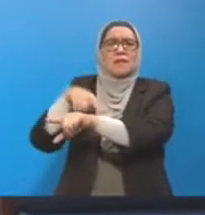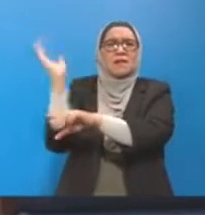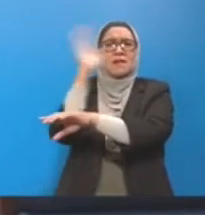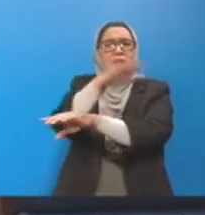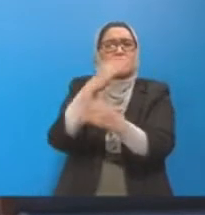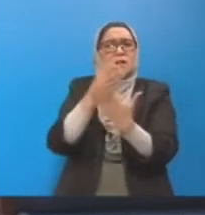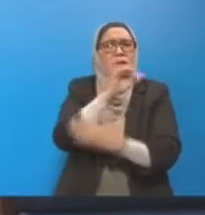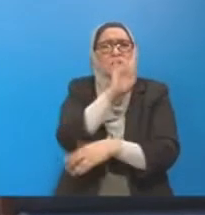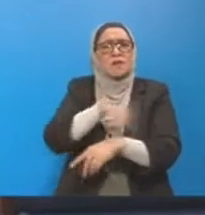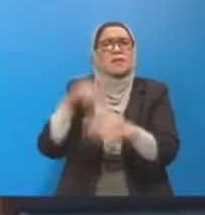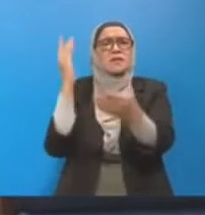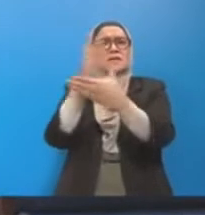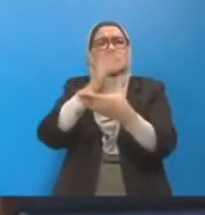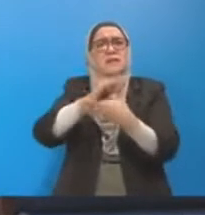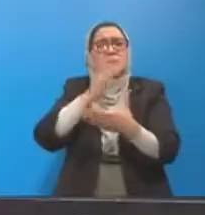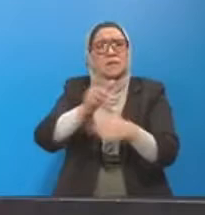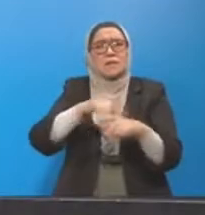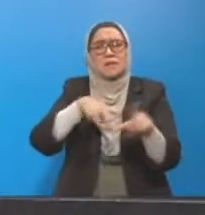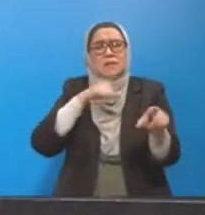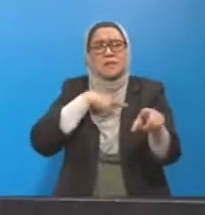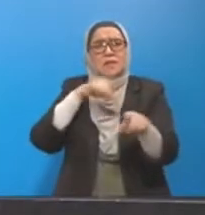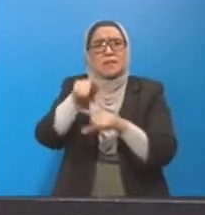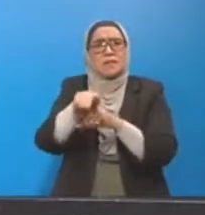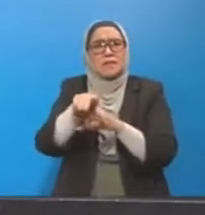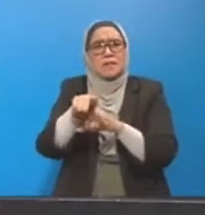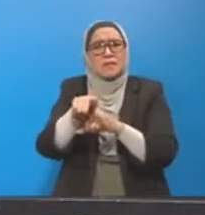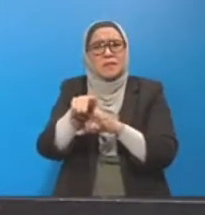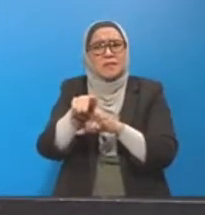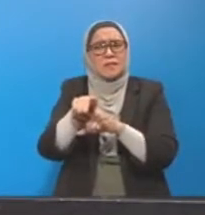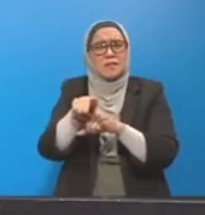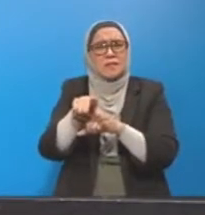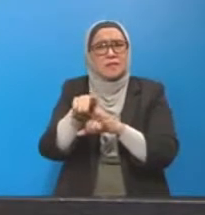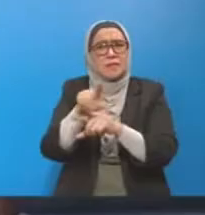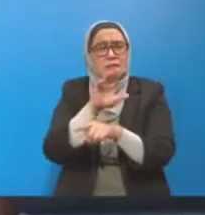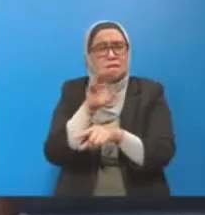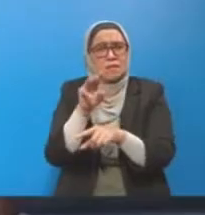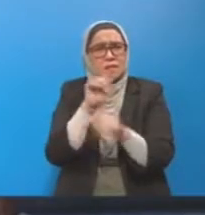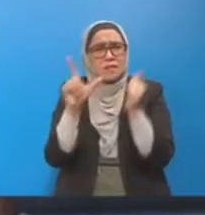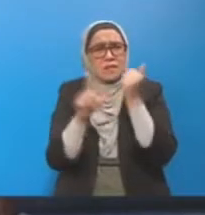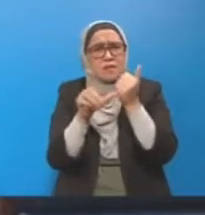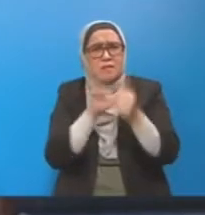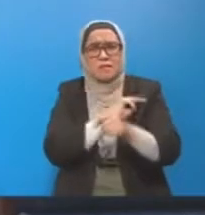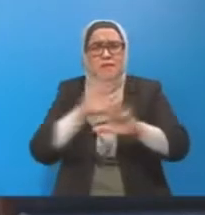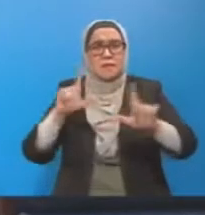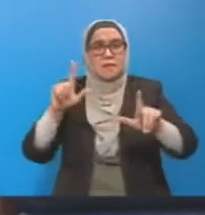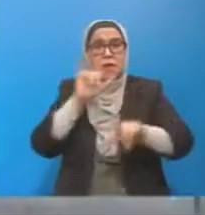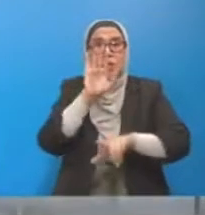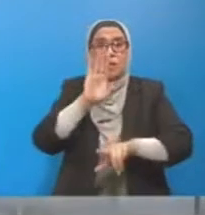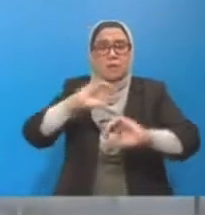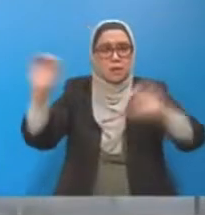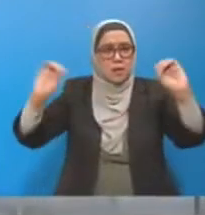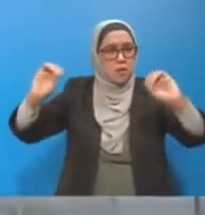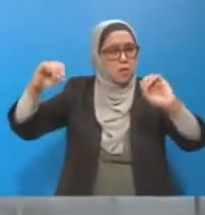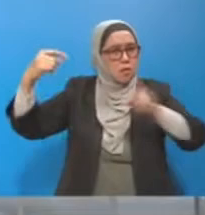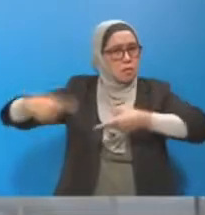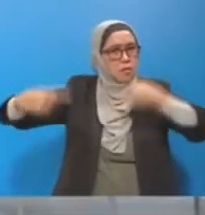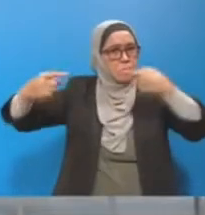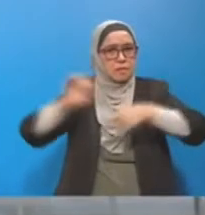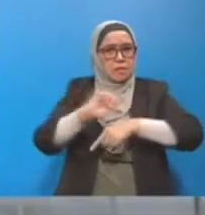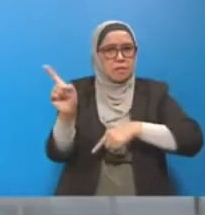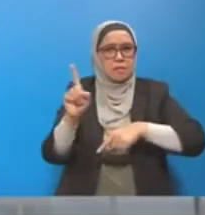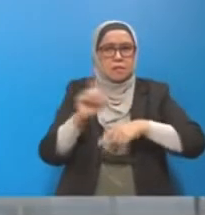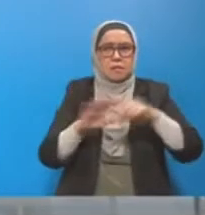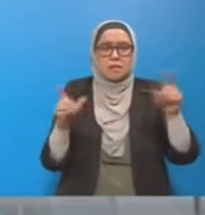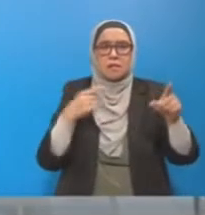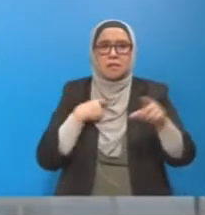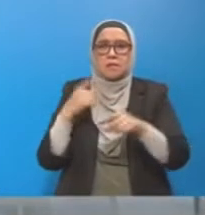lagi government Let's cuman besok untuk bercerai ada badan Min enggak Tapi itu saya saya akan